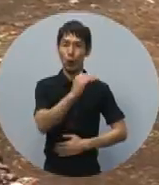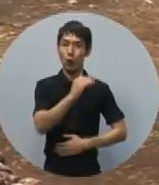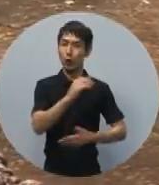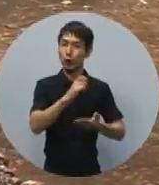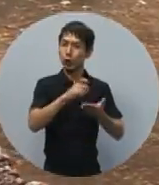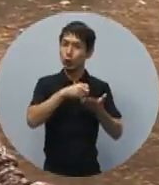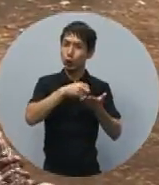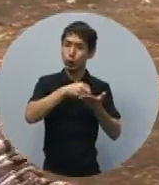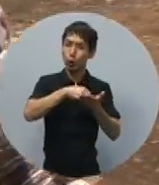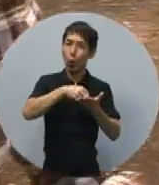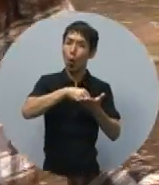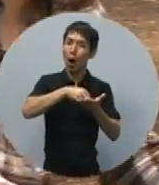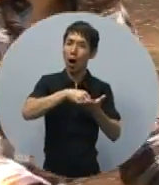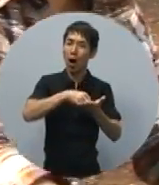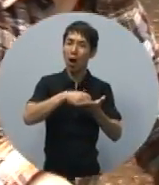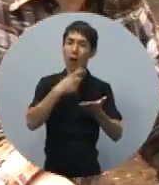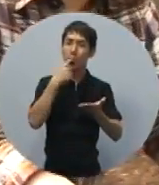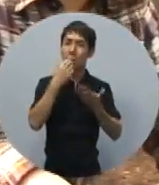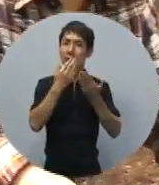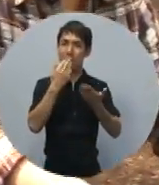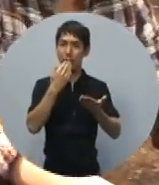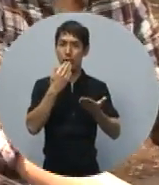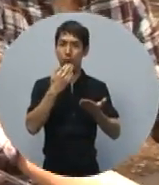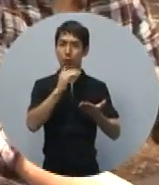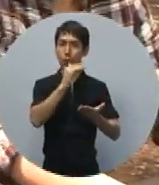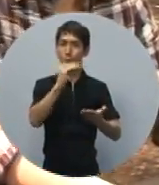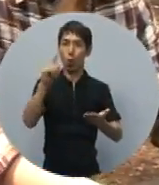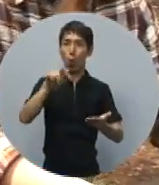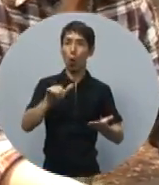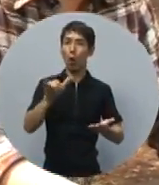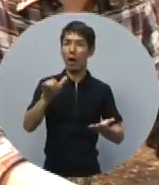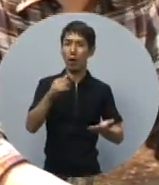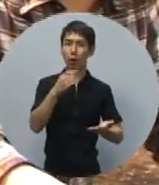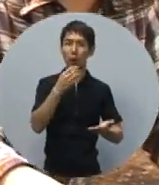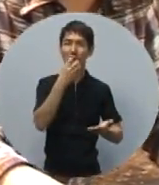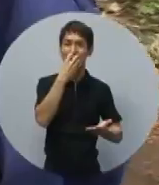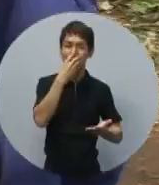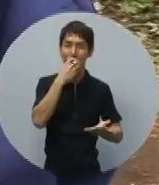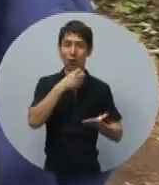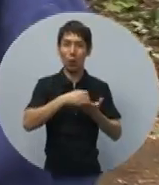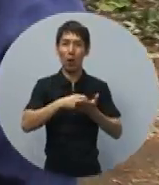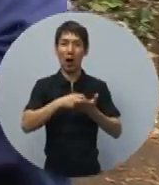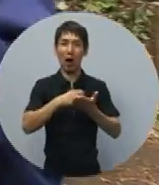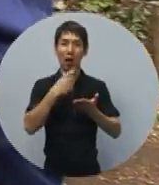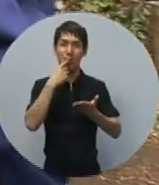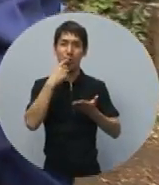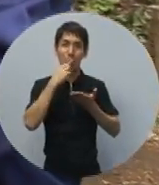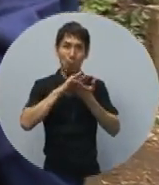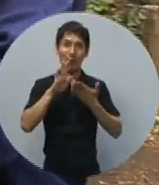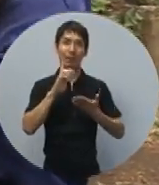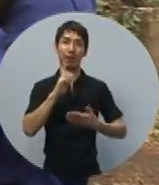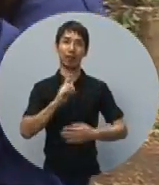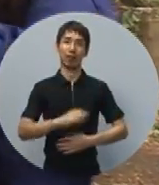生姜が効いてて、 効いてるんだよね。 苦味と生姜で爽やかです、